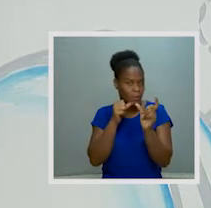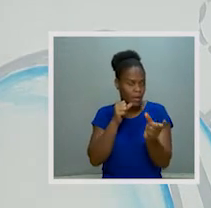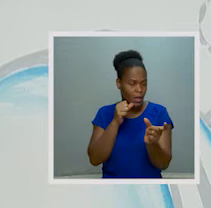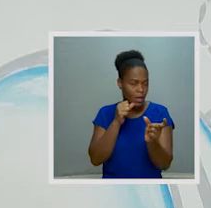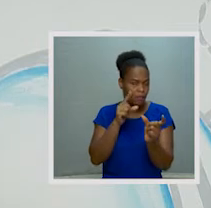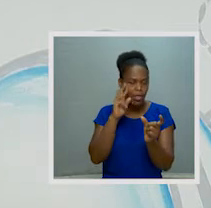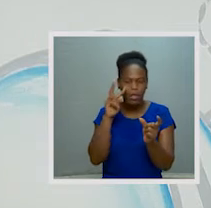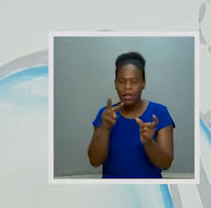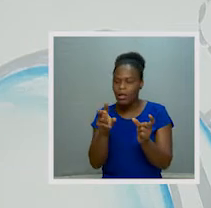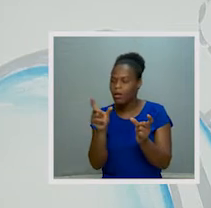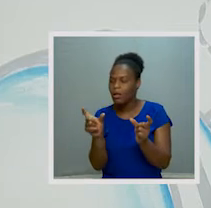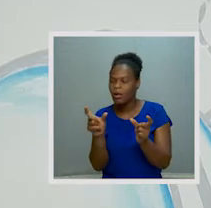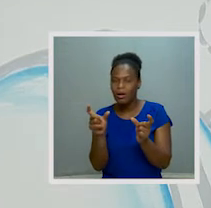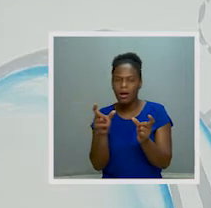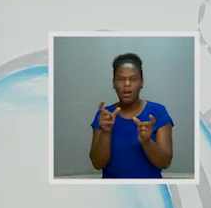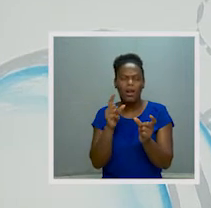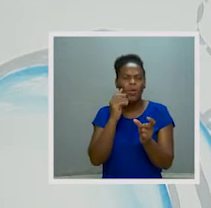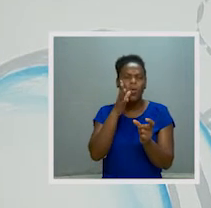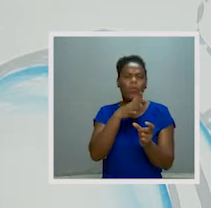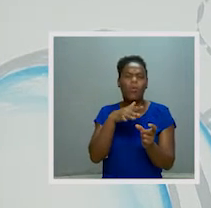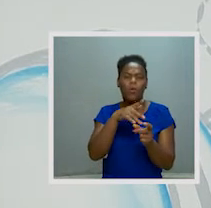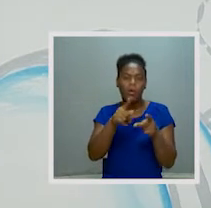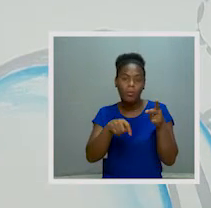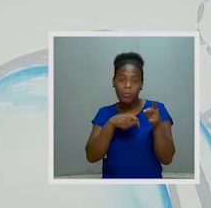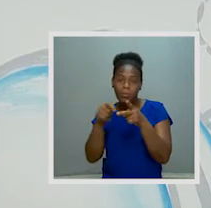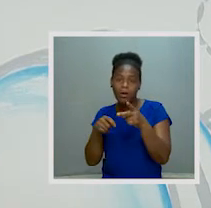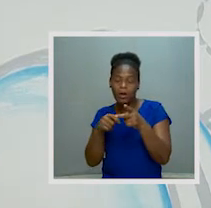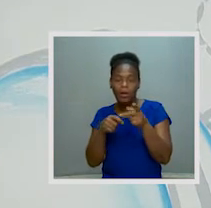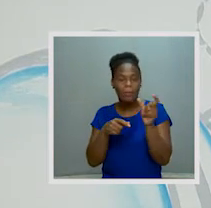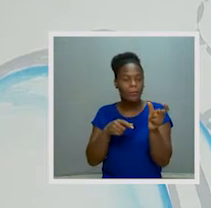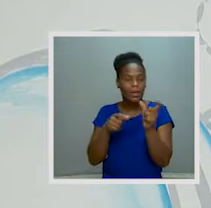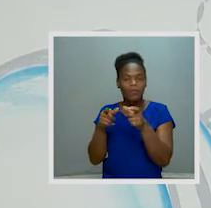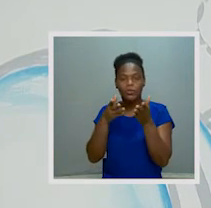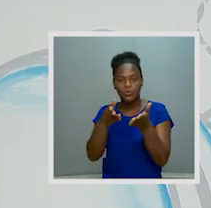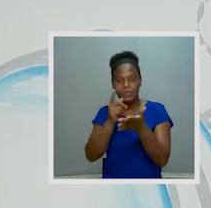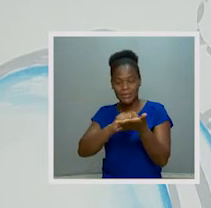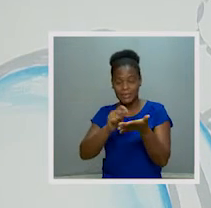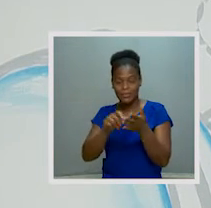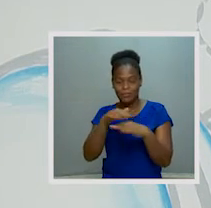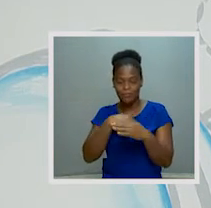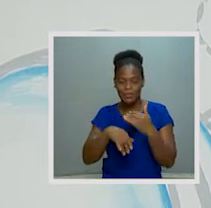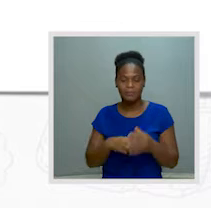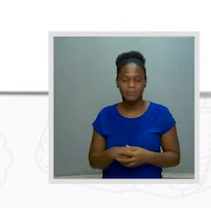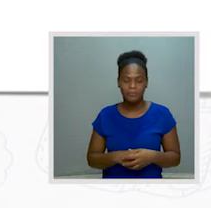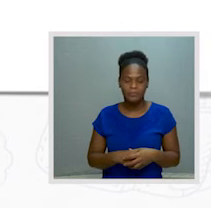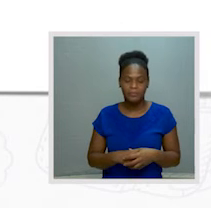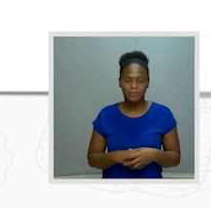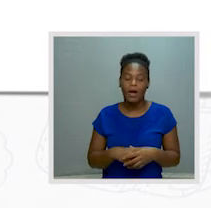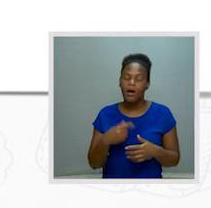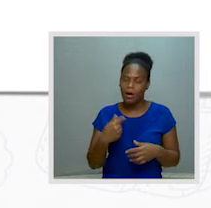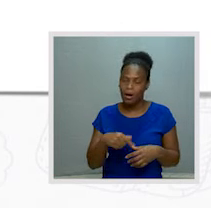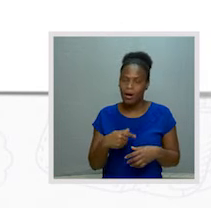vous allez retrouver les mots du reportage qui vous aident à faire l'exercice. Vous avez